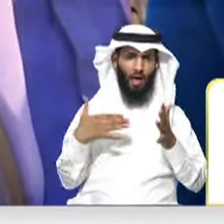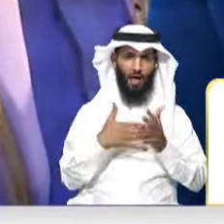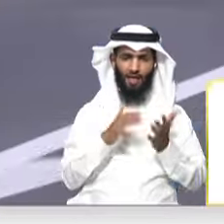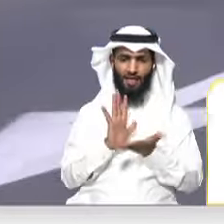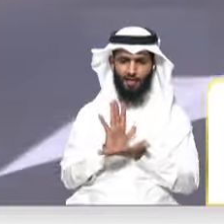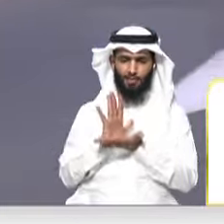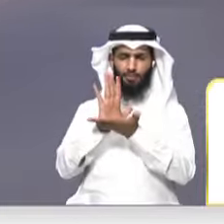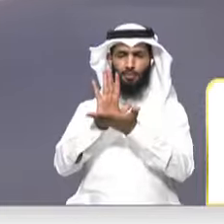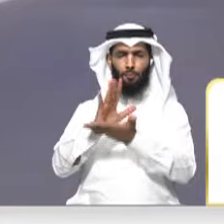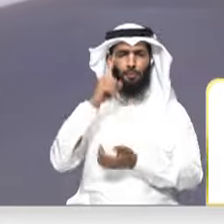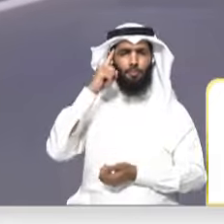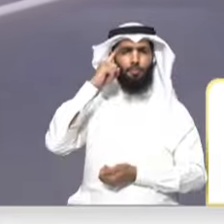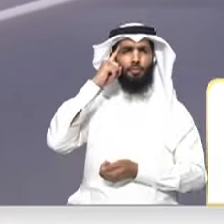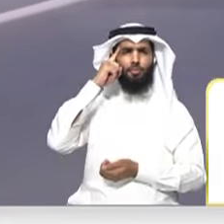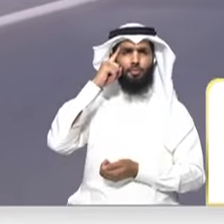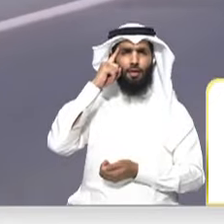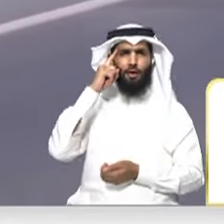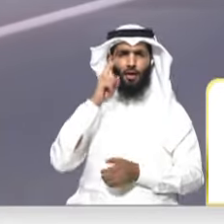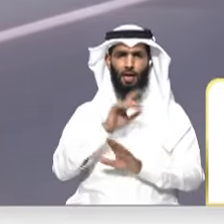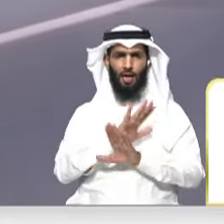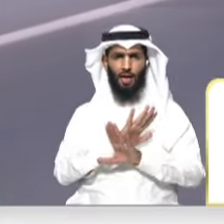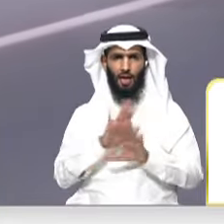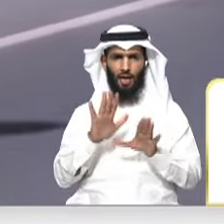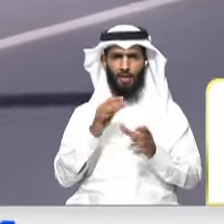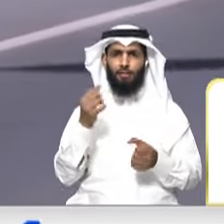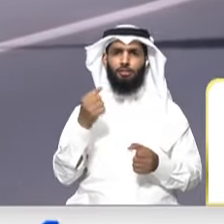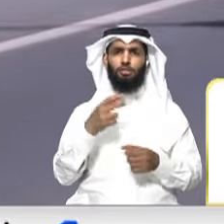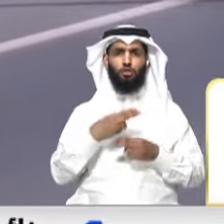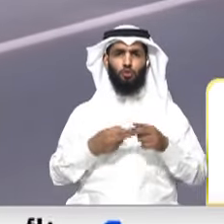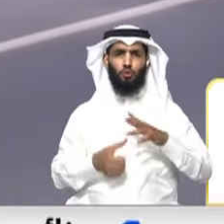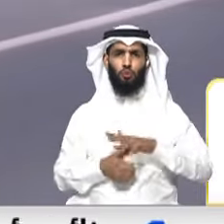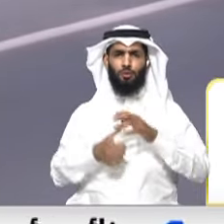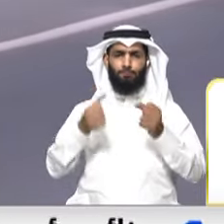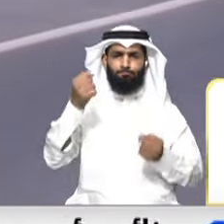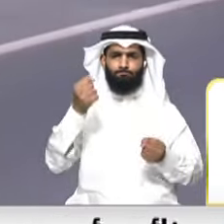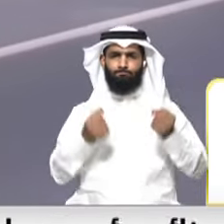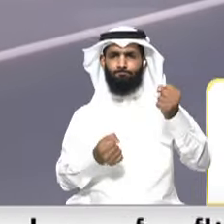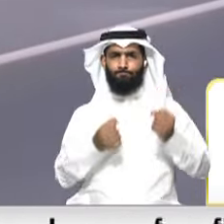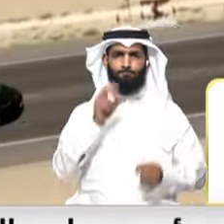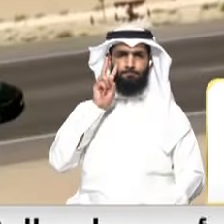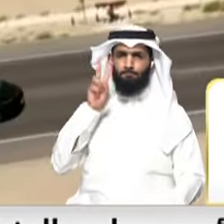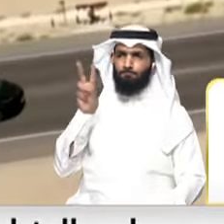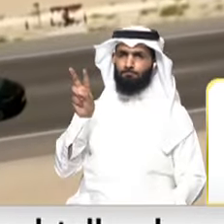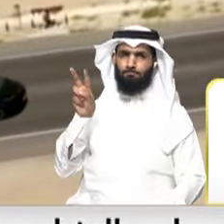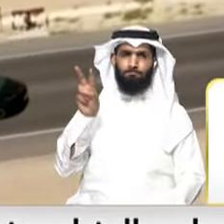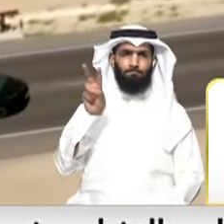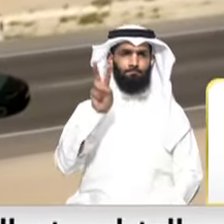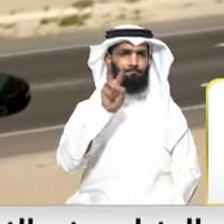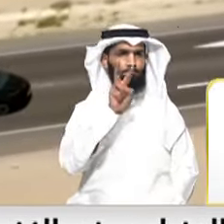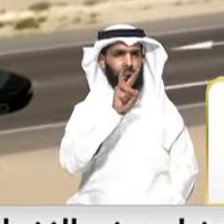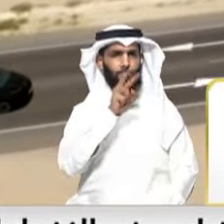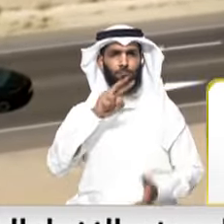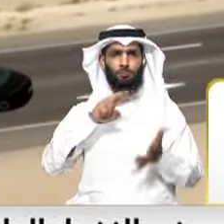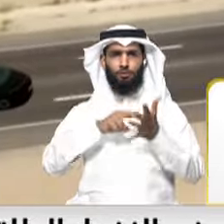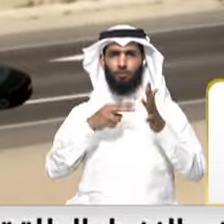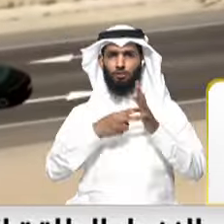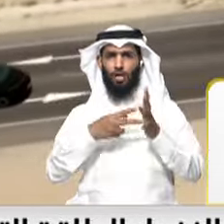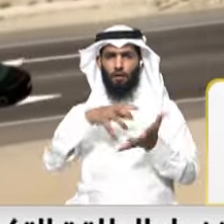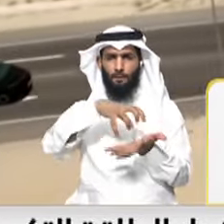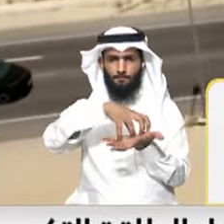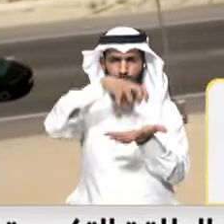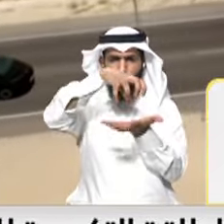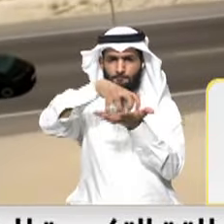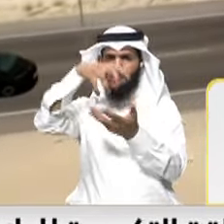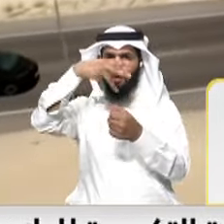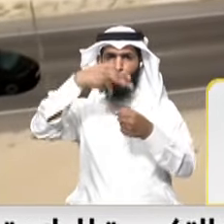المناسبة. ثم قام سموه حفظه الله بجولة تفقدية لمصفات الزور، حيث اطلع على ما تحتوي من منشئات حيوية،